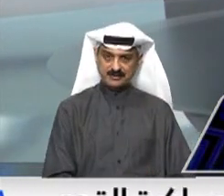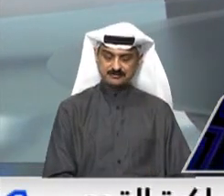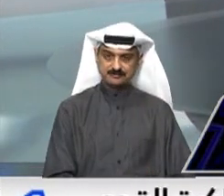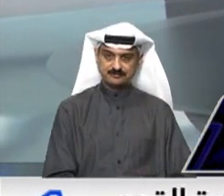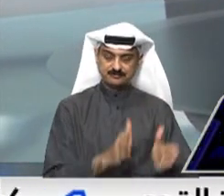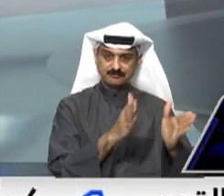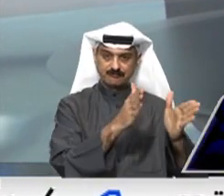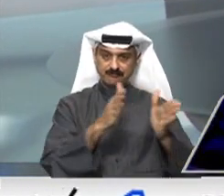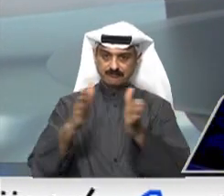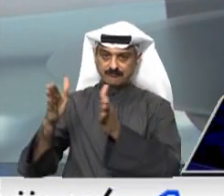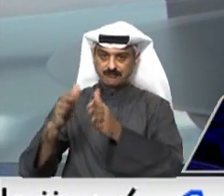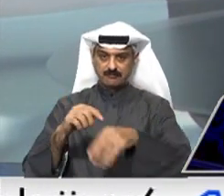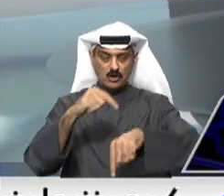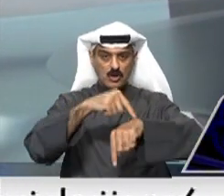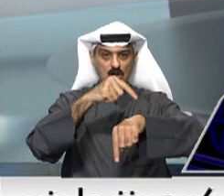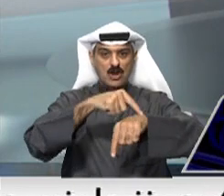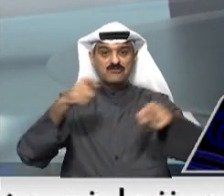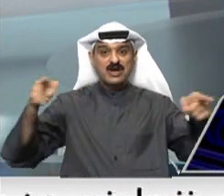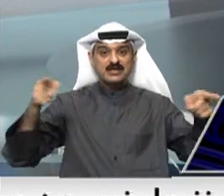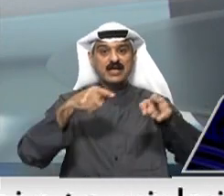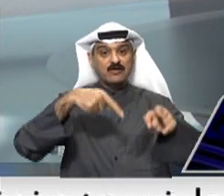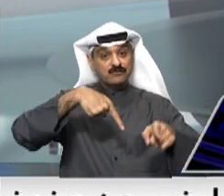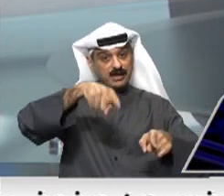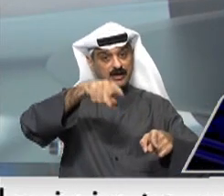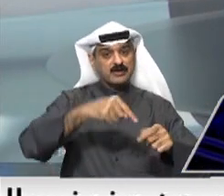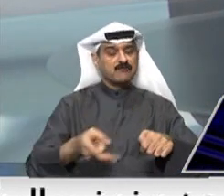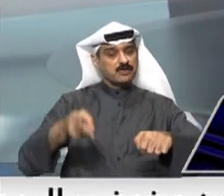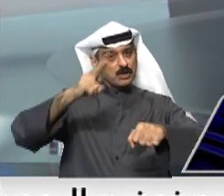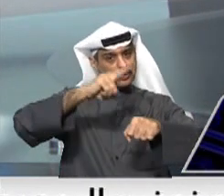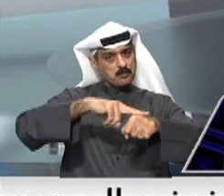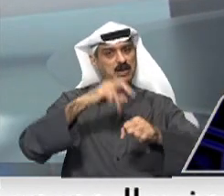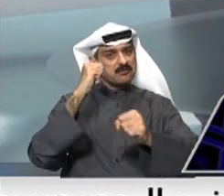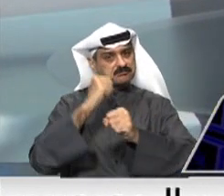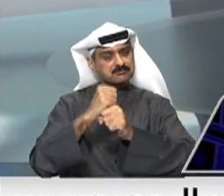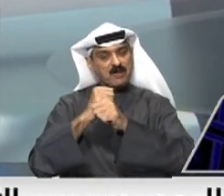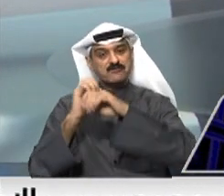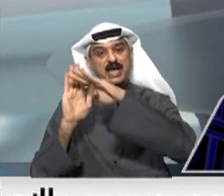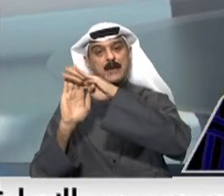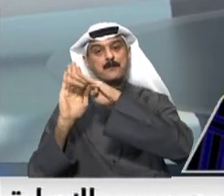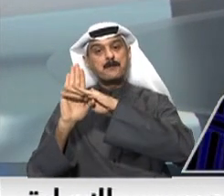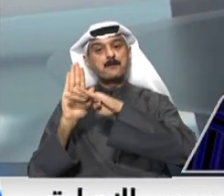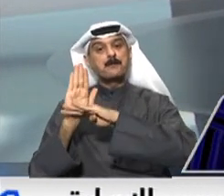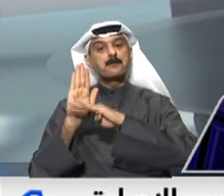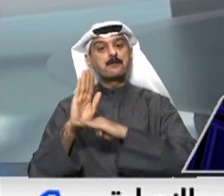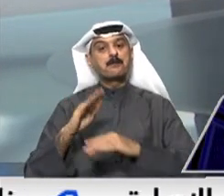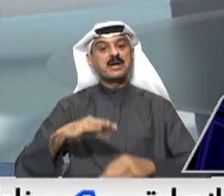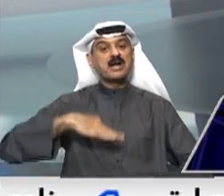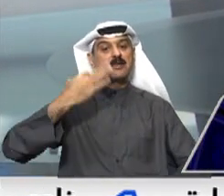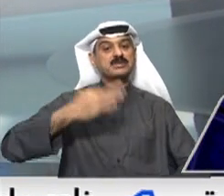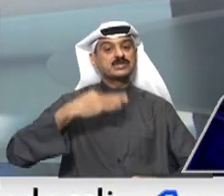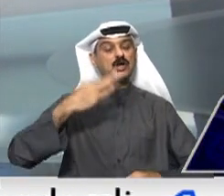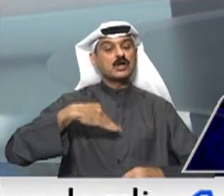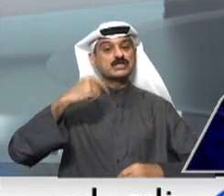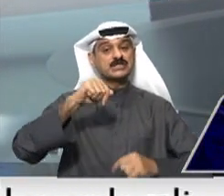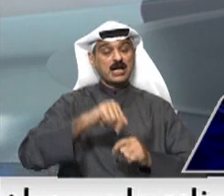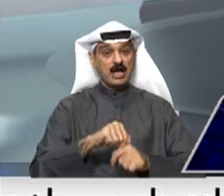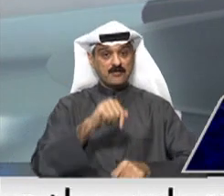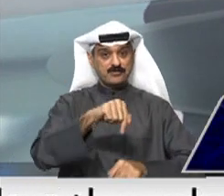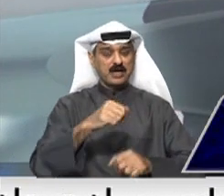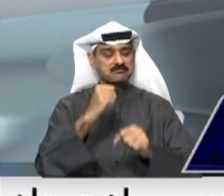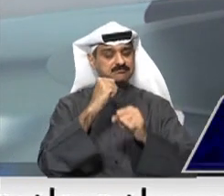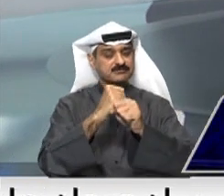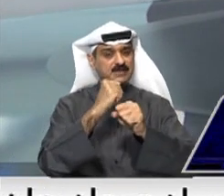خلال الفترة القليلة القادمة سيتم إعادة تفعيل برنامج جراحات الروبوت للقلب، كما تبدأ